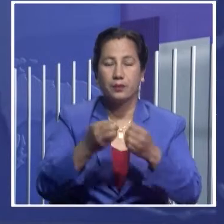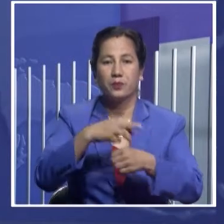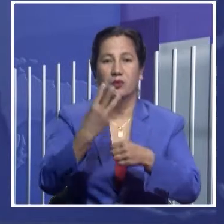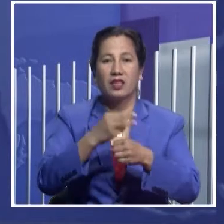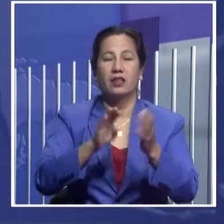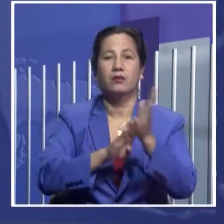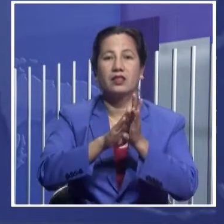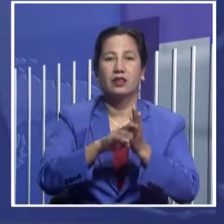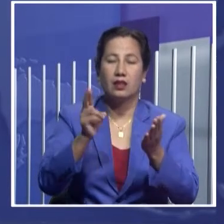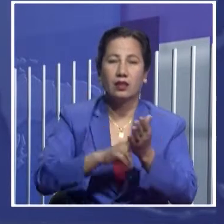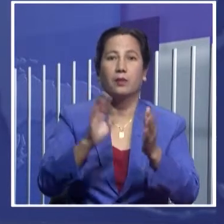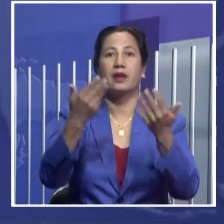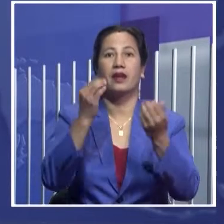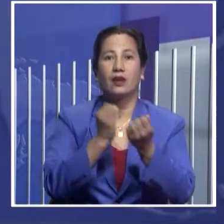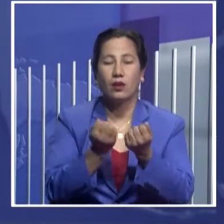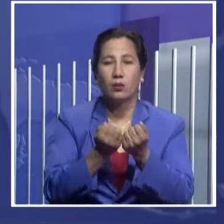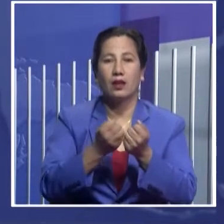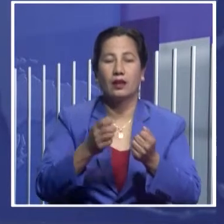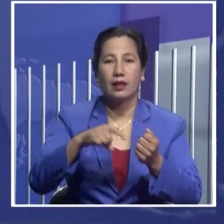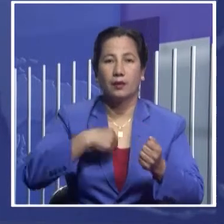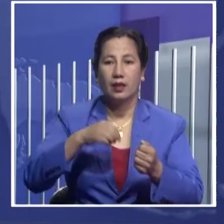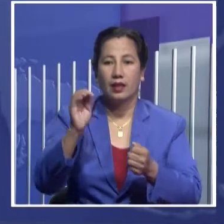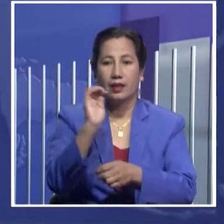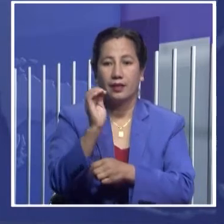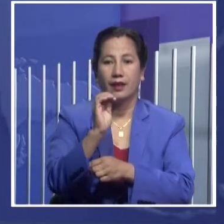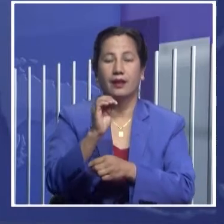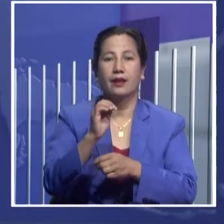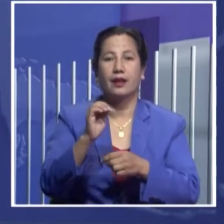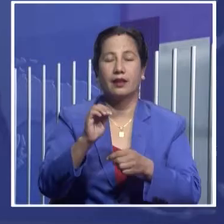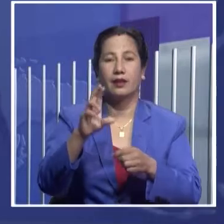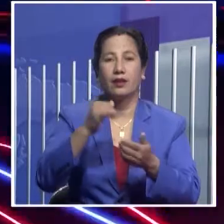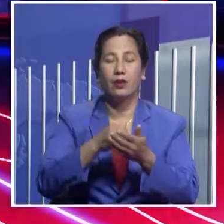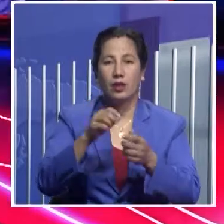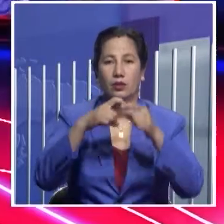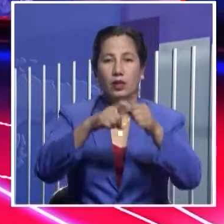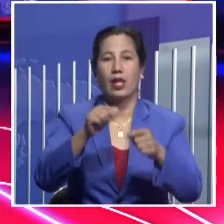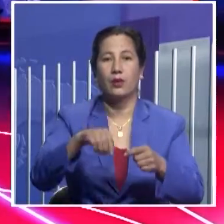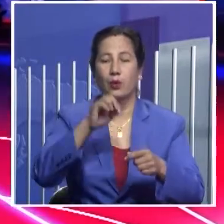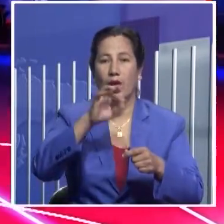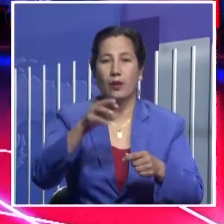थप के गर्नुपर्ला भनेर हामीले दाङका केही नागरिकहरूलाई सोधेका छौँ। हेरौँ आजको आवाजमा।